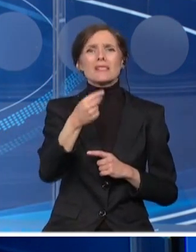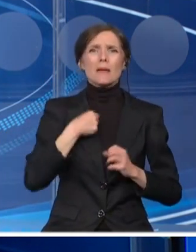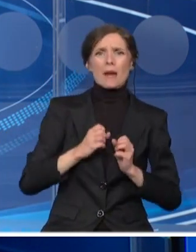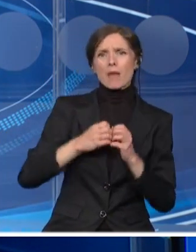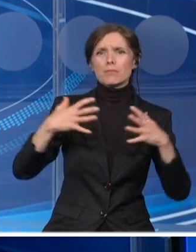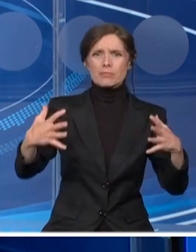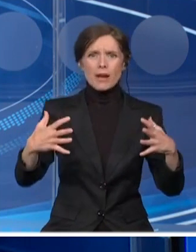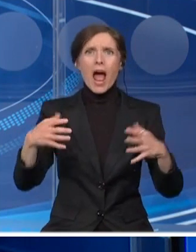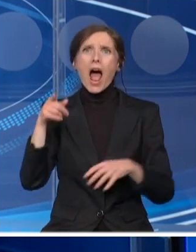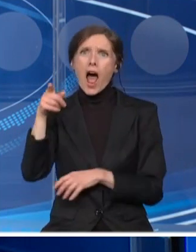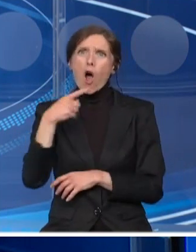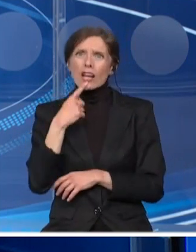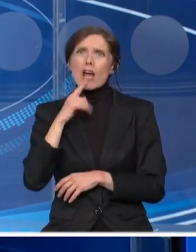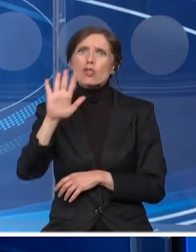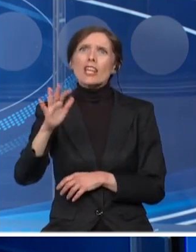delu teritorije Srbije.